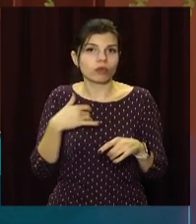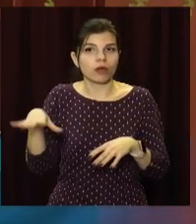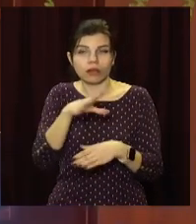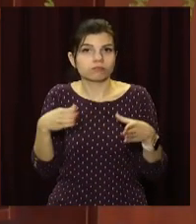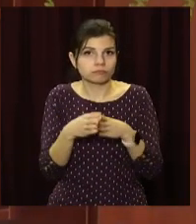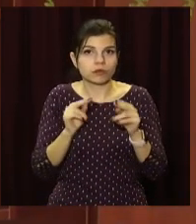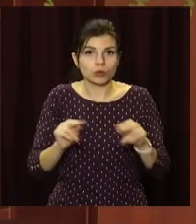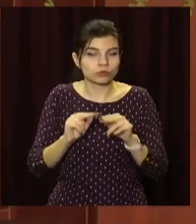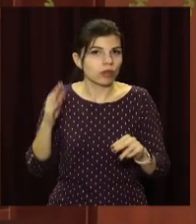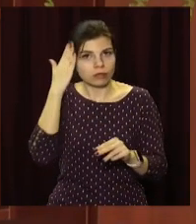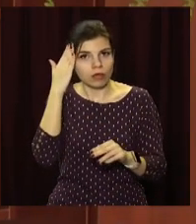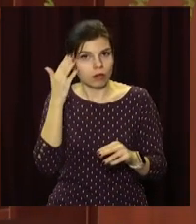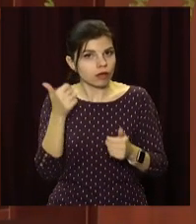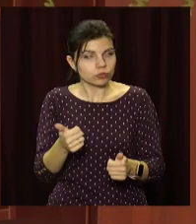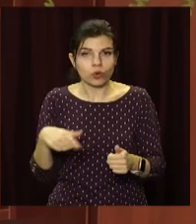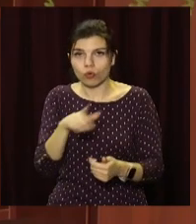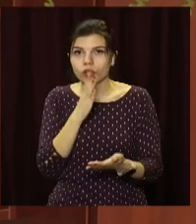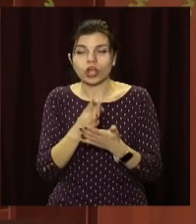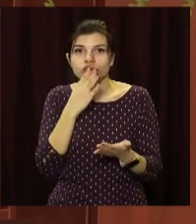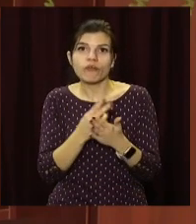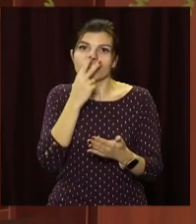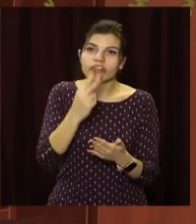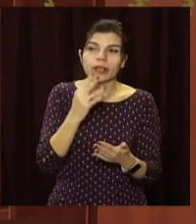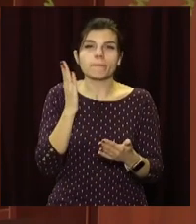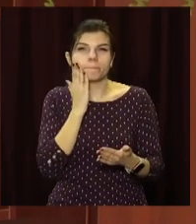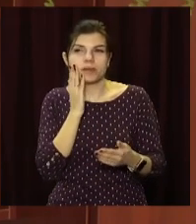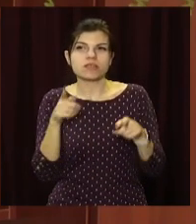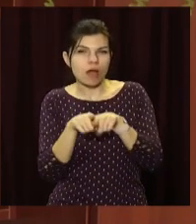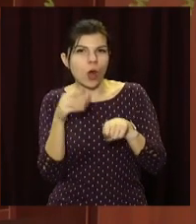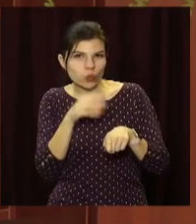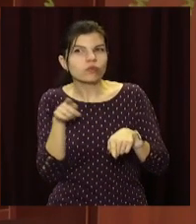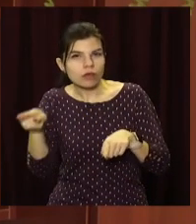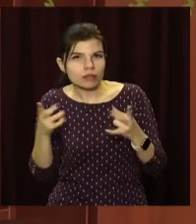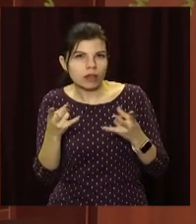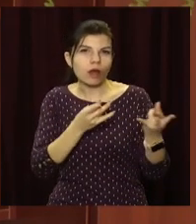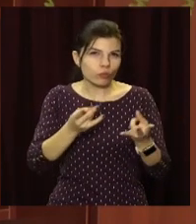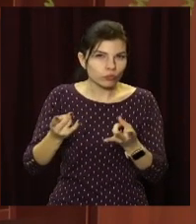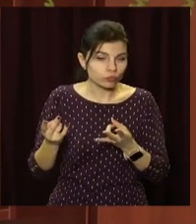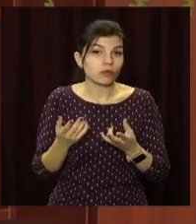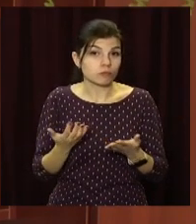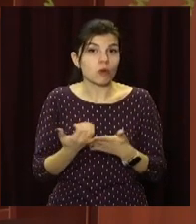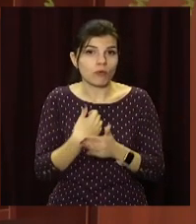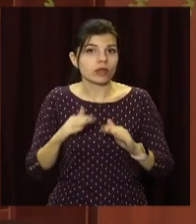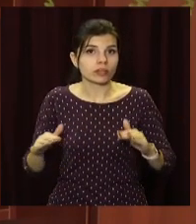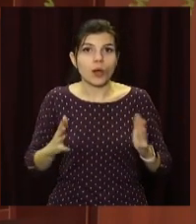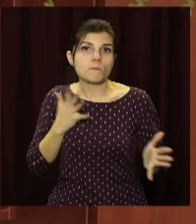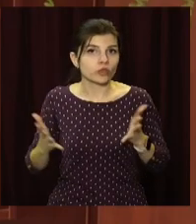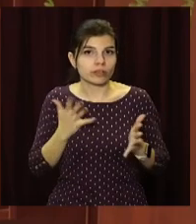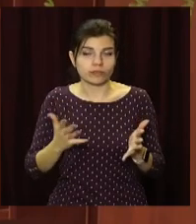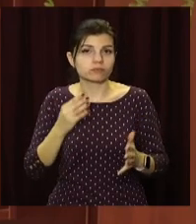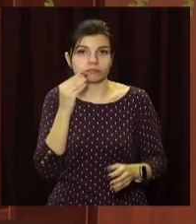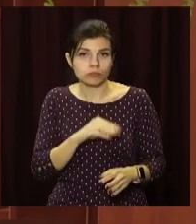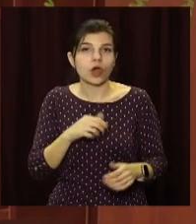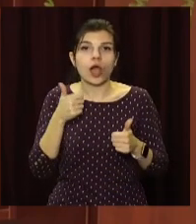педагогічний колектив, який має своє власне бачення розвитку подальшого. У нас гарні мотивовані діти, дуже